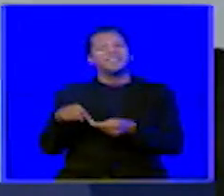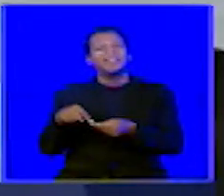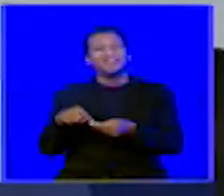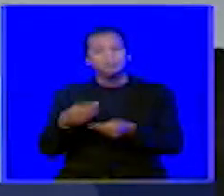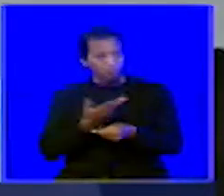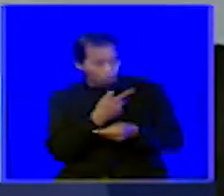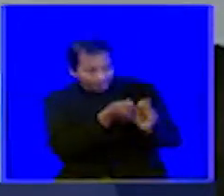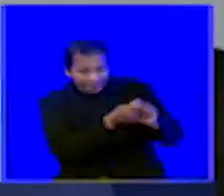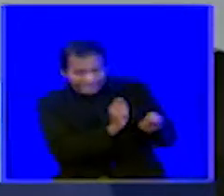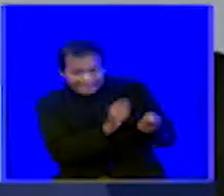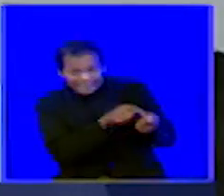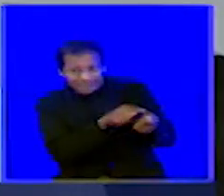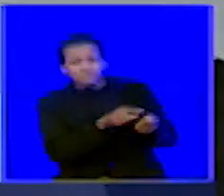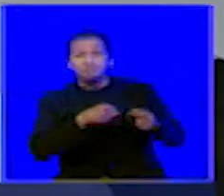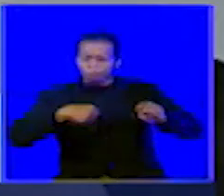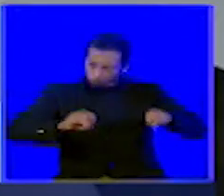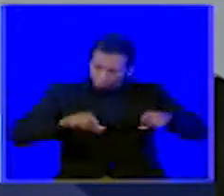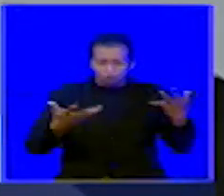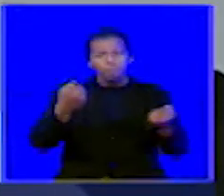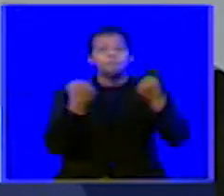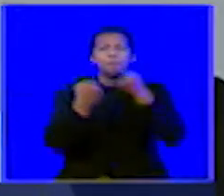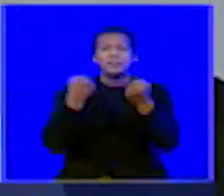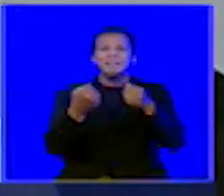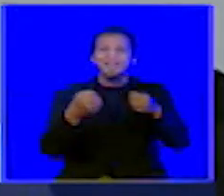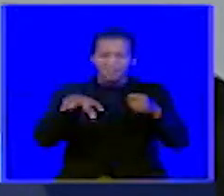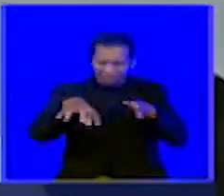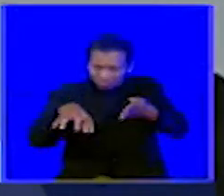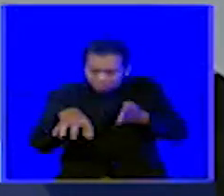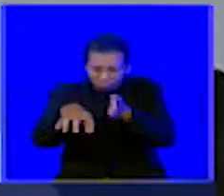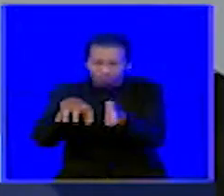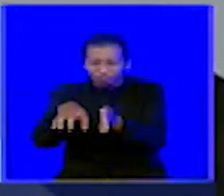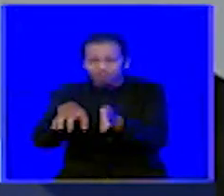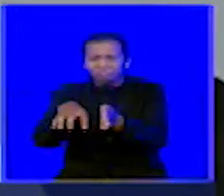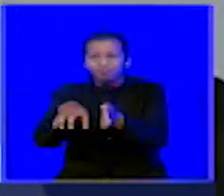lalu kemudian isi data, lalu bisa pilih mau area mana